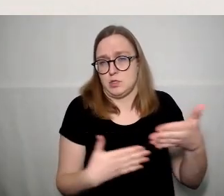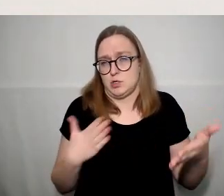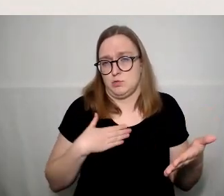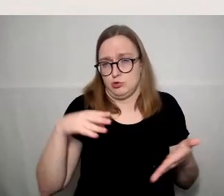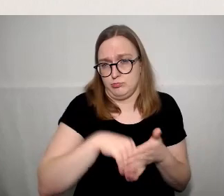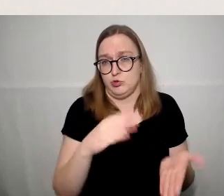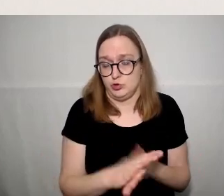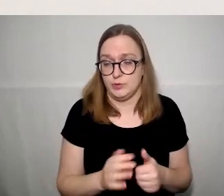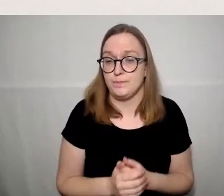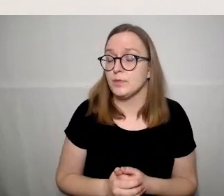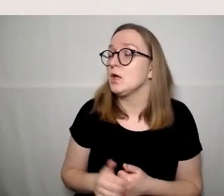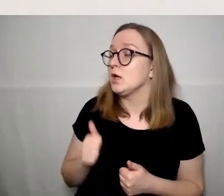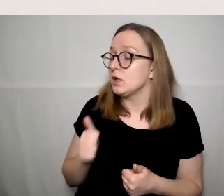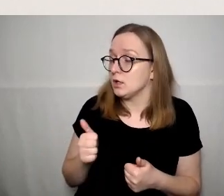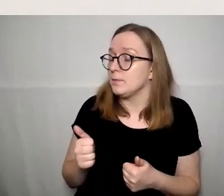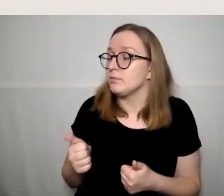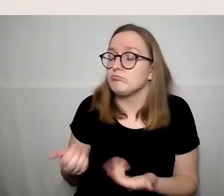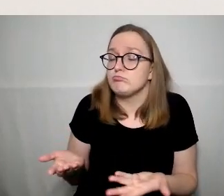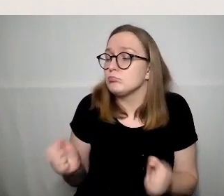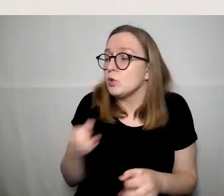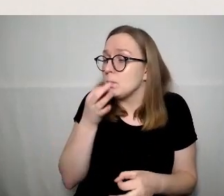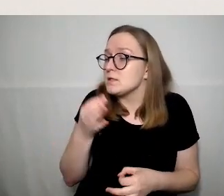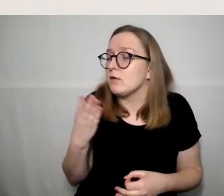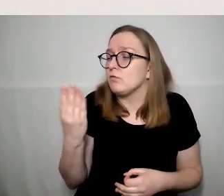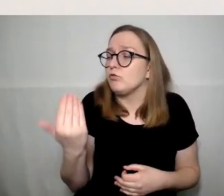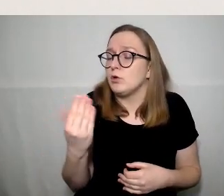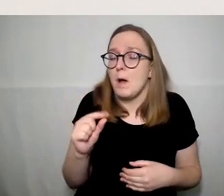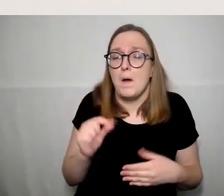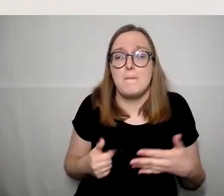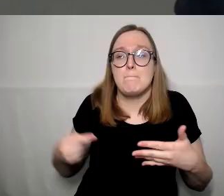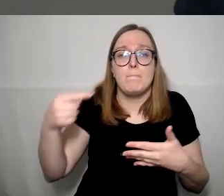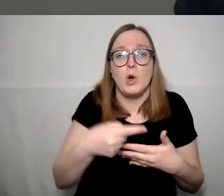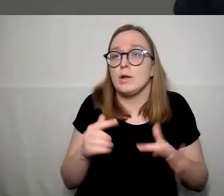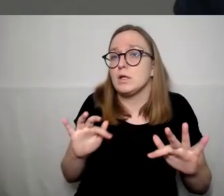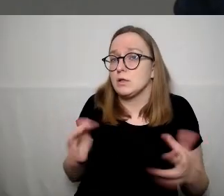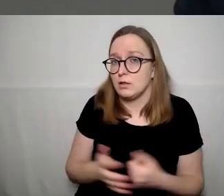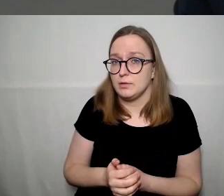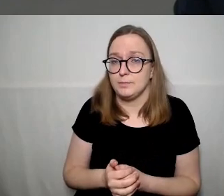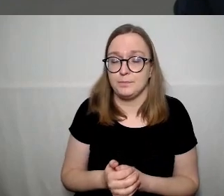Ką pasiūlyt dar galite, iš kas prioritetas jūsų judėjimo?